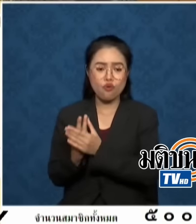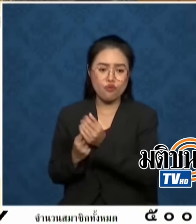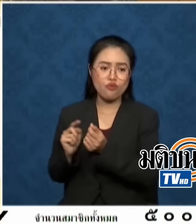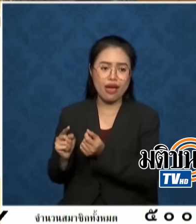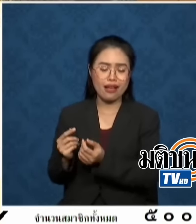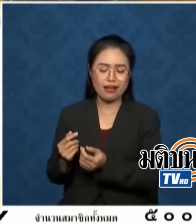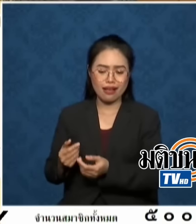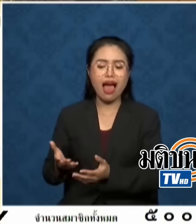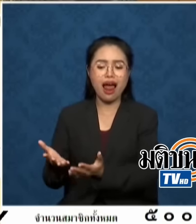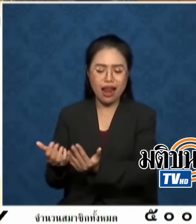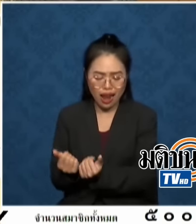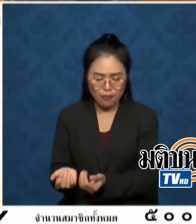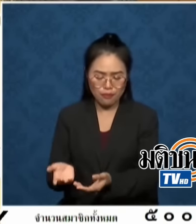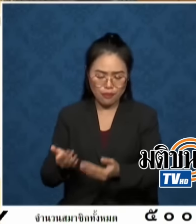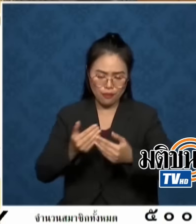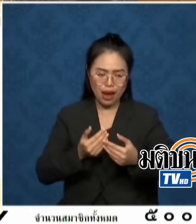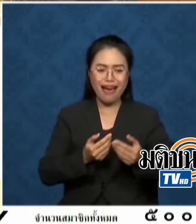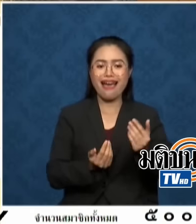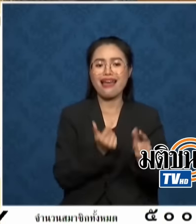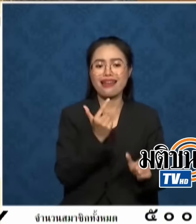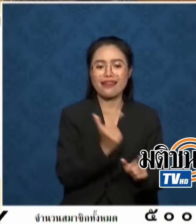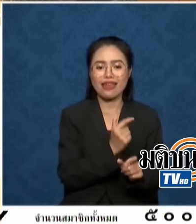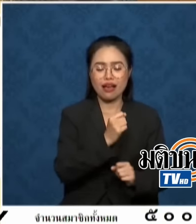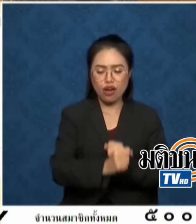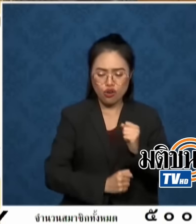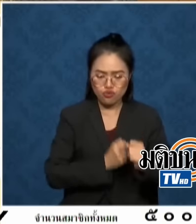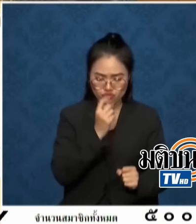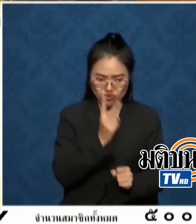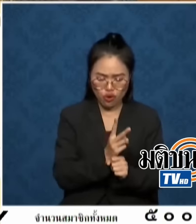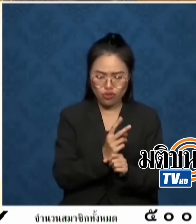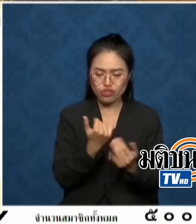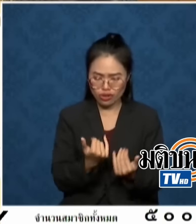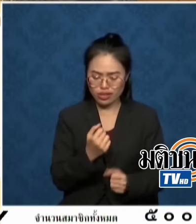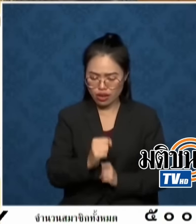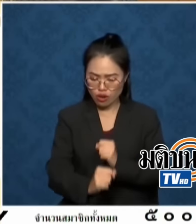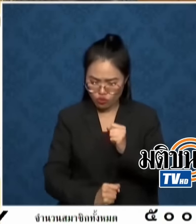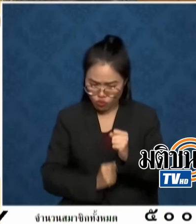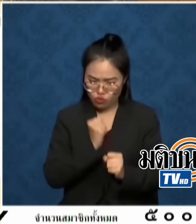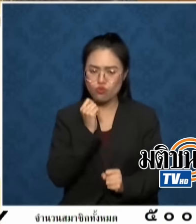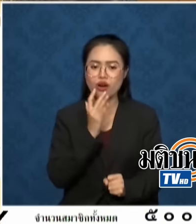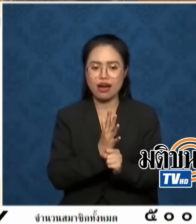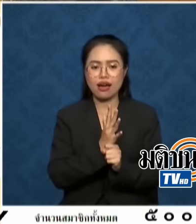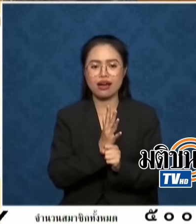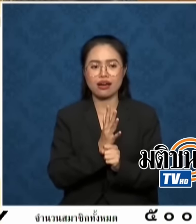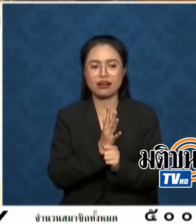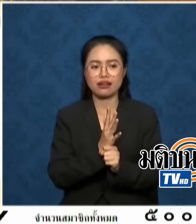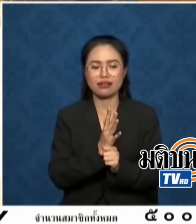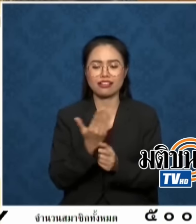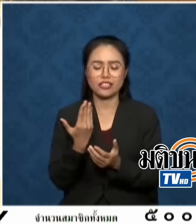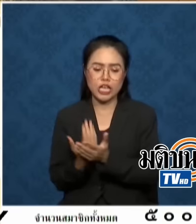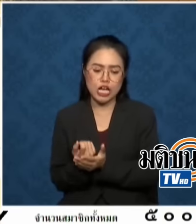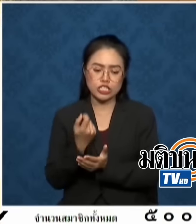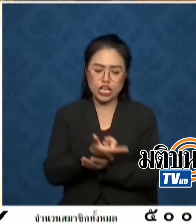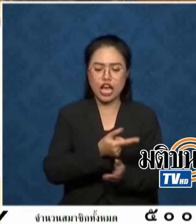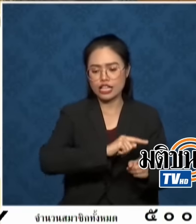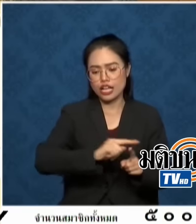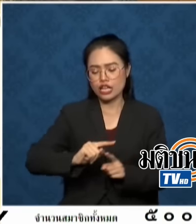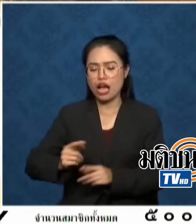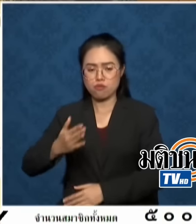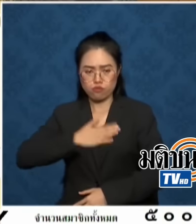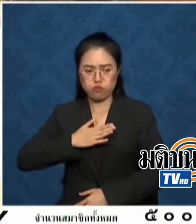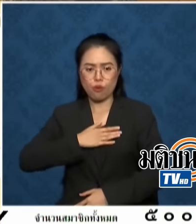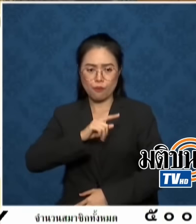แต่อายุ2ขวบจนถึงตอนนี้อายุ5ขวบแล้วเรื่องค่าใช้จ่ายส่วนใหญ่ผมเป็นค